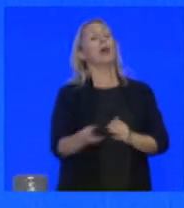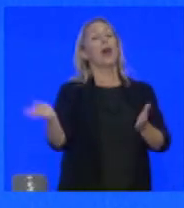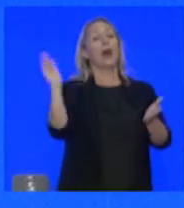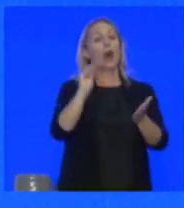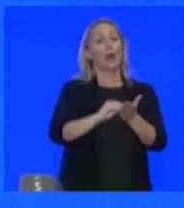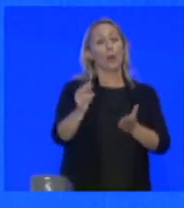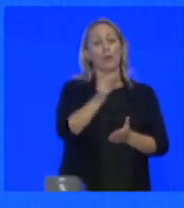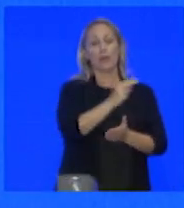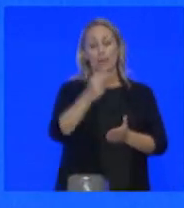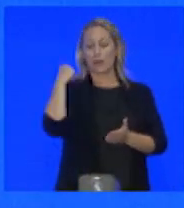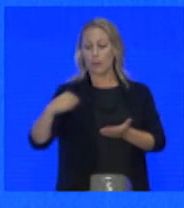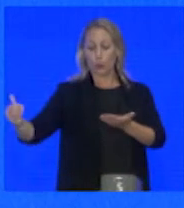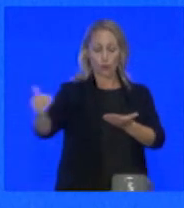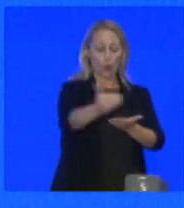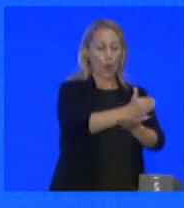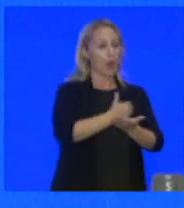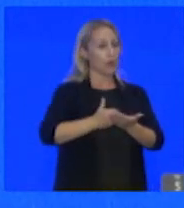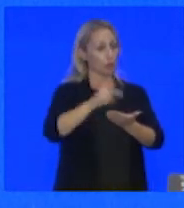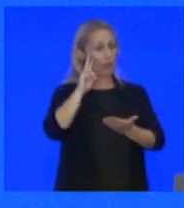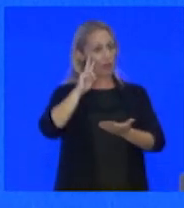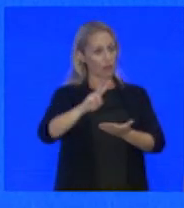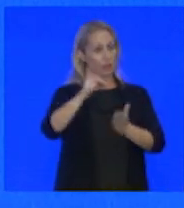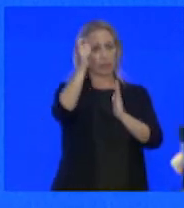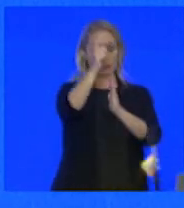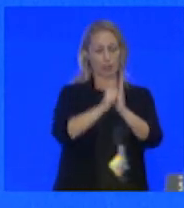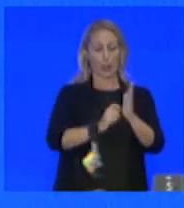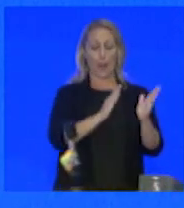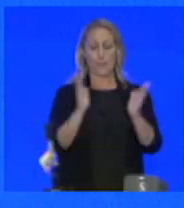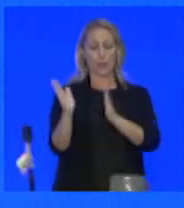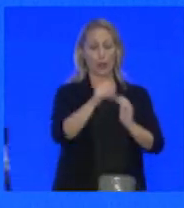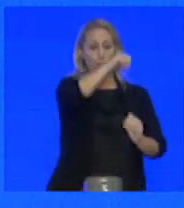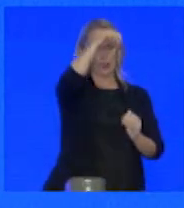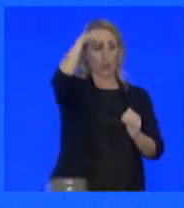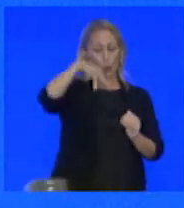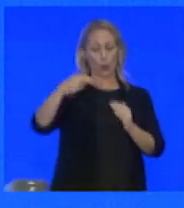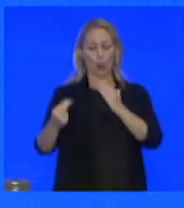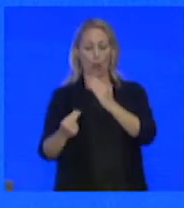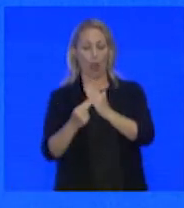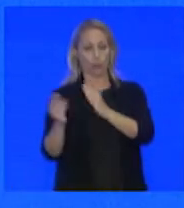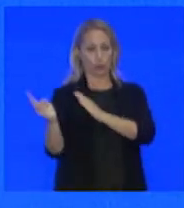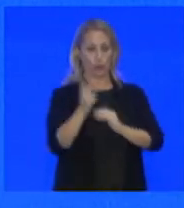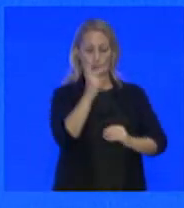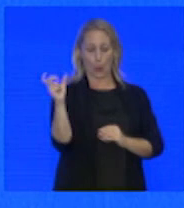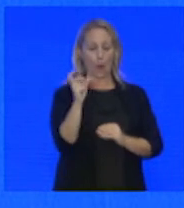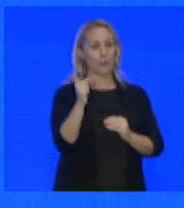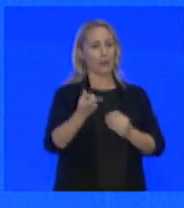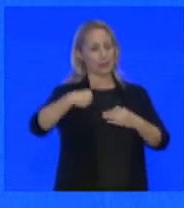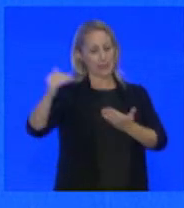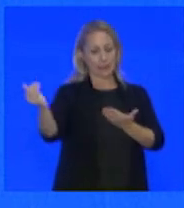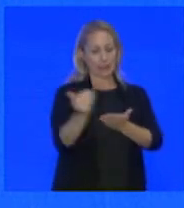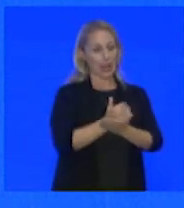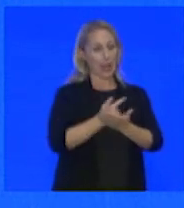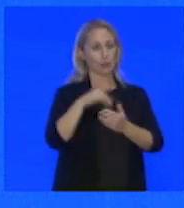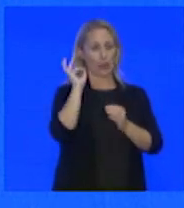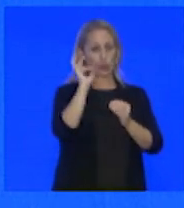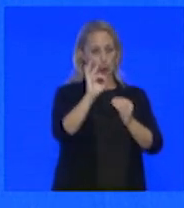του ελληνικού δημοσίου. Τους μήνες Ιούλιο και Αύγουστο κινούνται αρκετά πάνω από τους